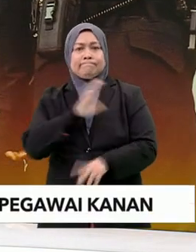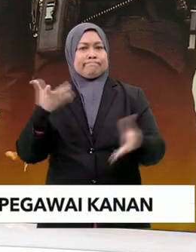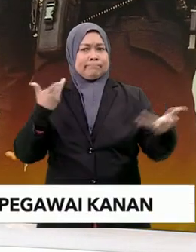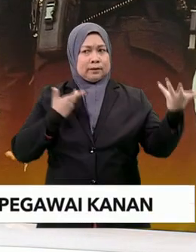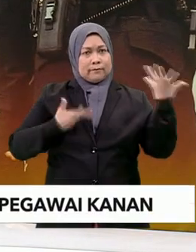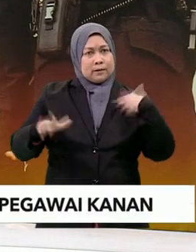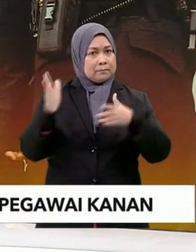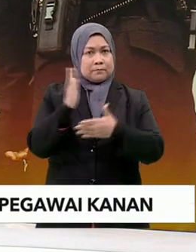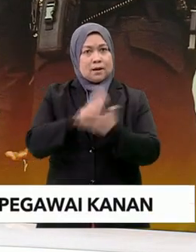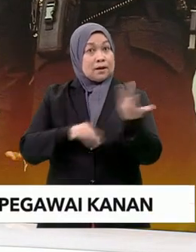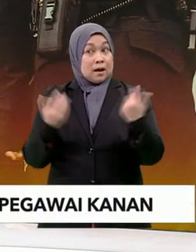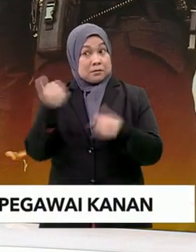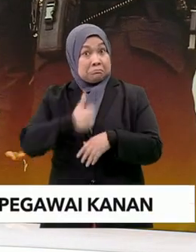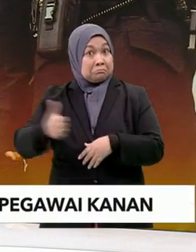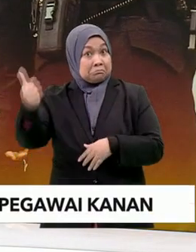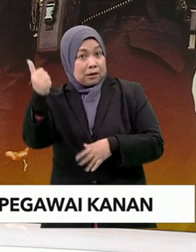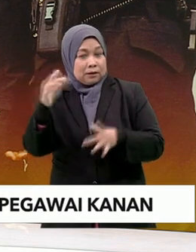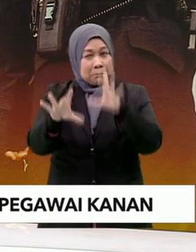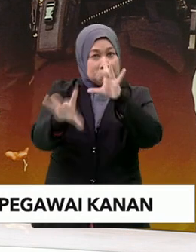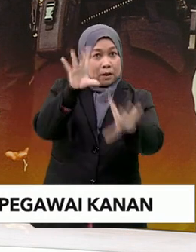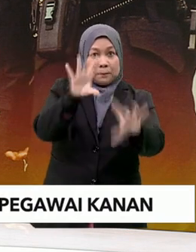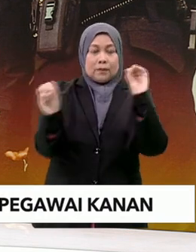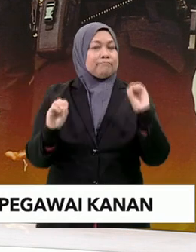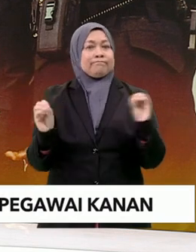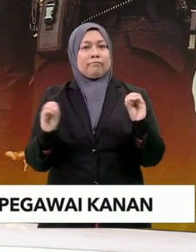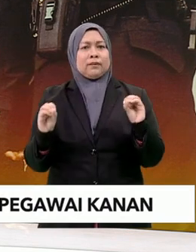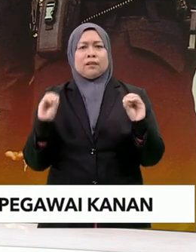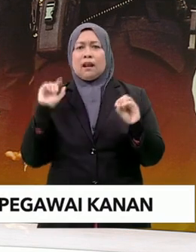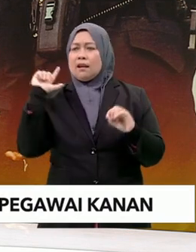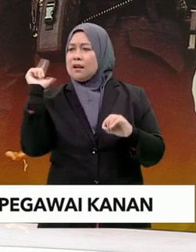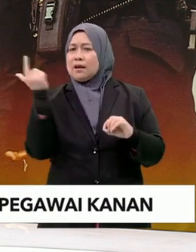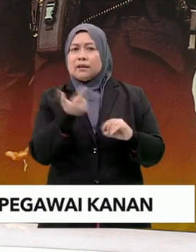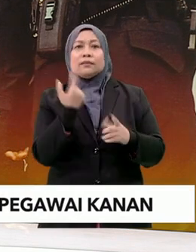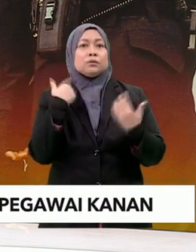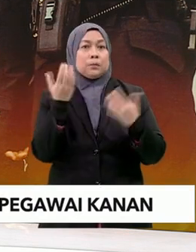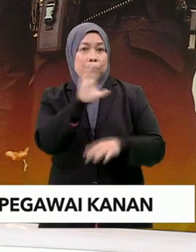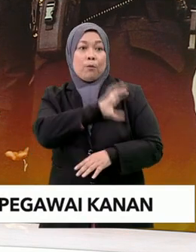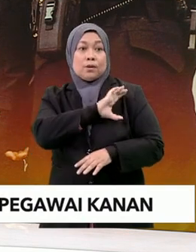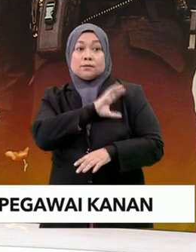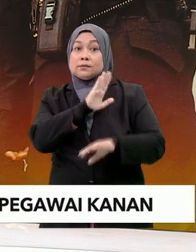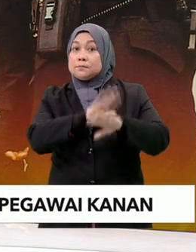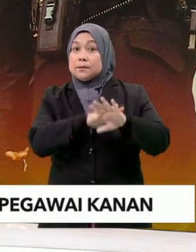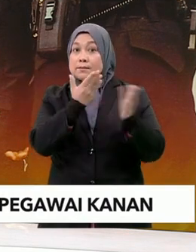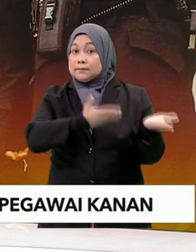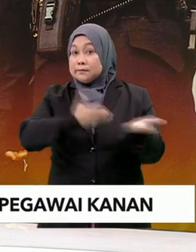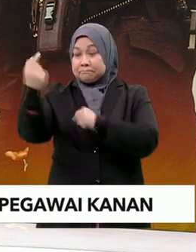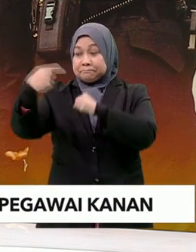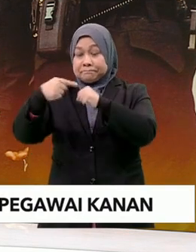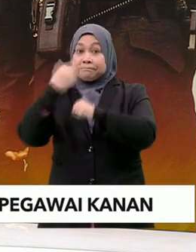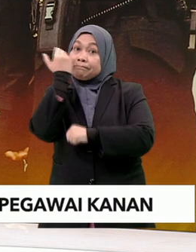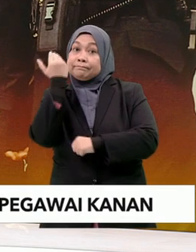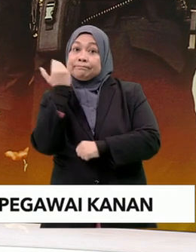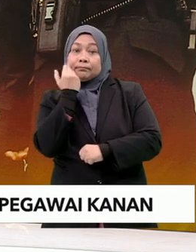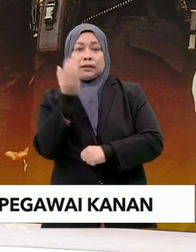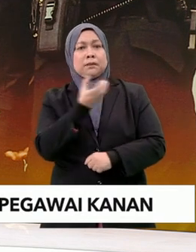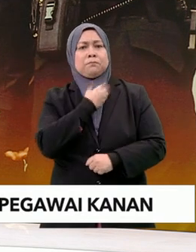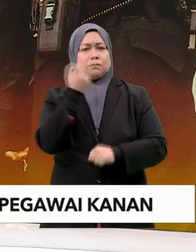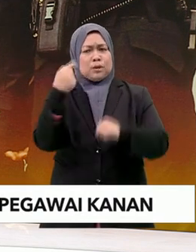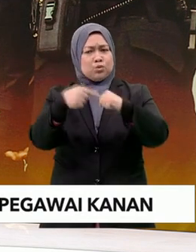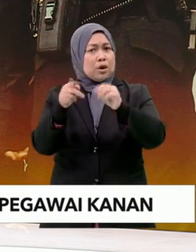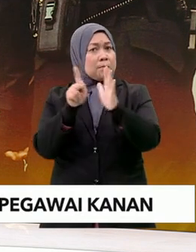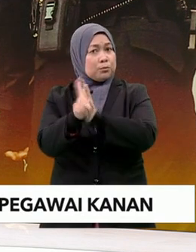pihaknya D Darjat atau double standard berkaitan layanan terhadap pegawai kanan polis ketika didakwa di Mahkamah majistret Ipoh atas